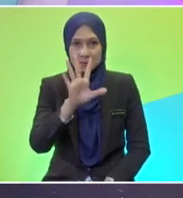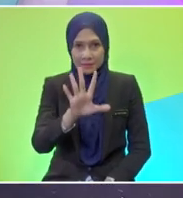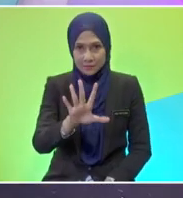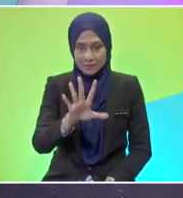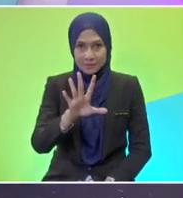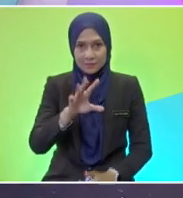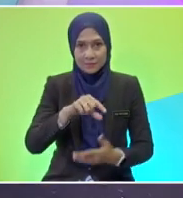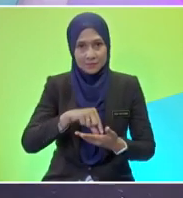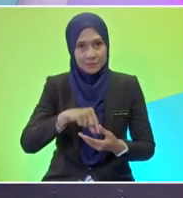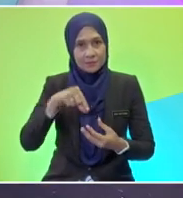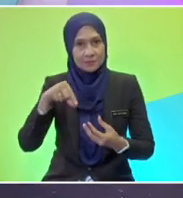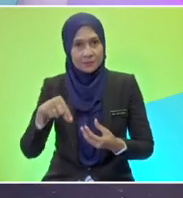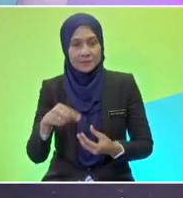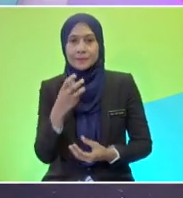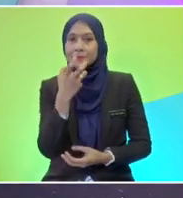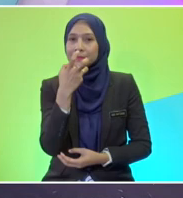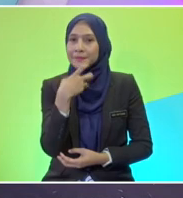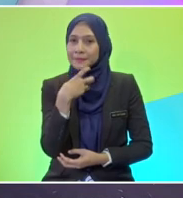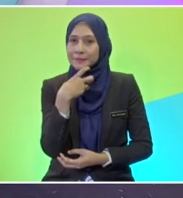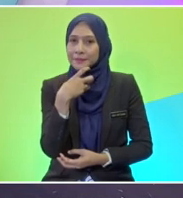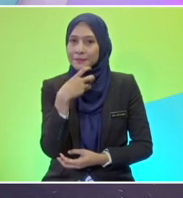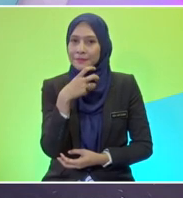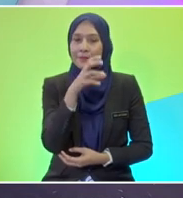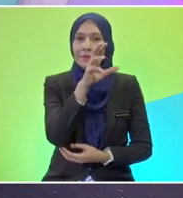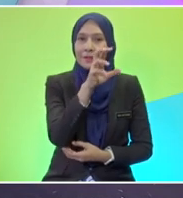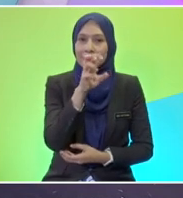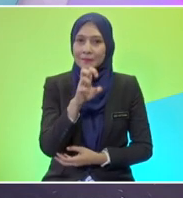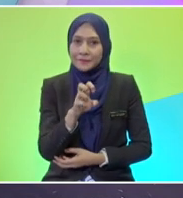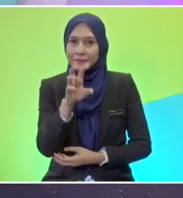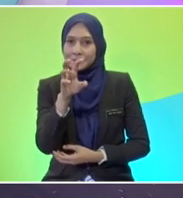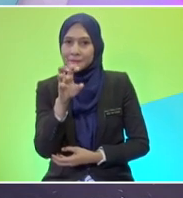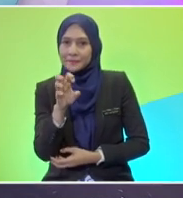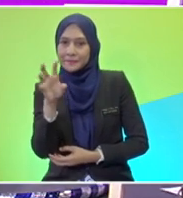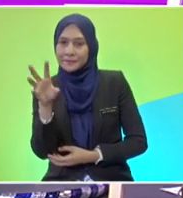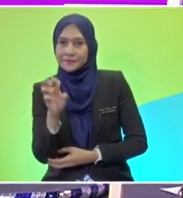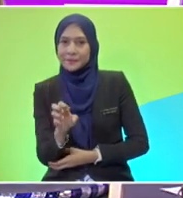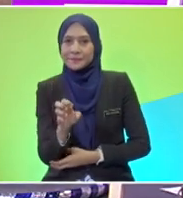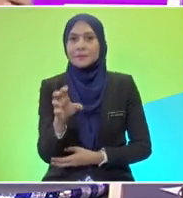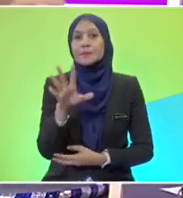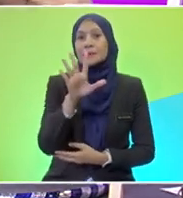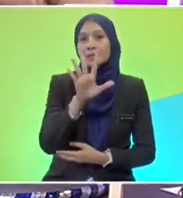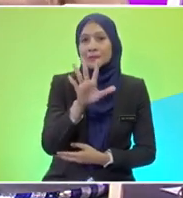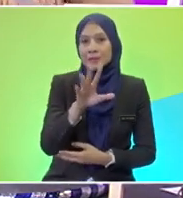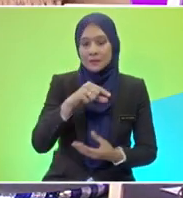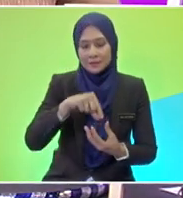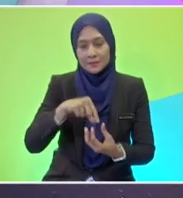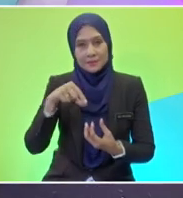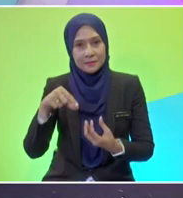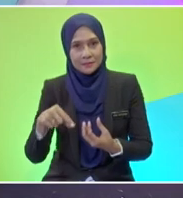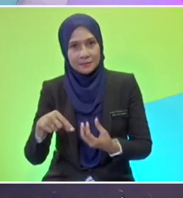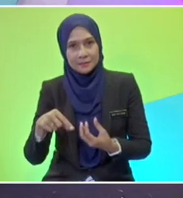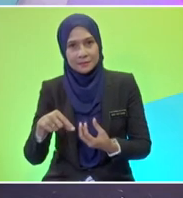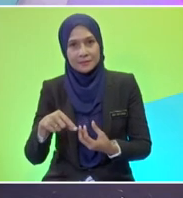cikgu. Apple. Dari sini pun bolehlah. Okey. Lagi satu. Tak cukup eh? Okey.